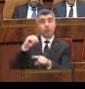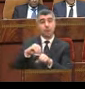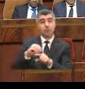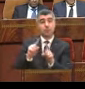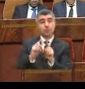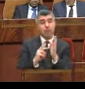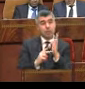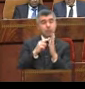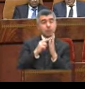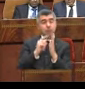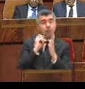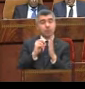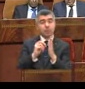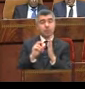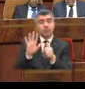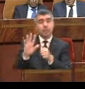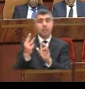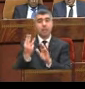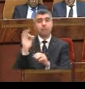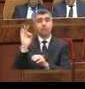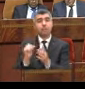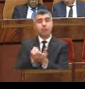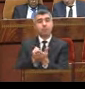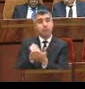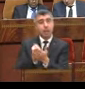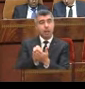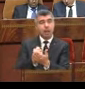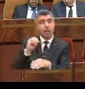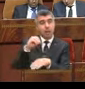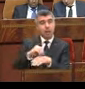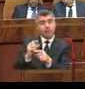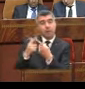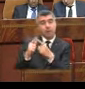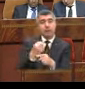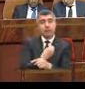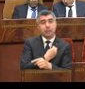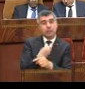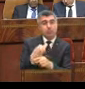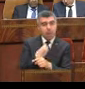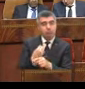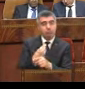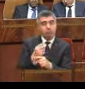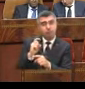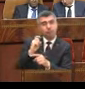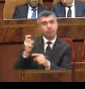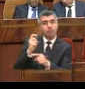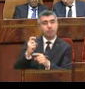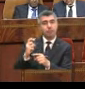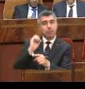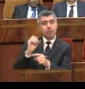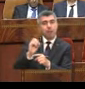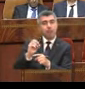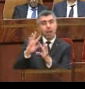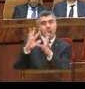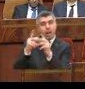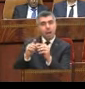إلى 36%، وكذلك النهوض بأوضاع المالية لفئة الأطباء وذلك عبر تمكينهم من الرقم الاستدلالي